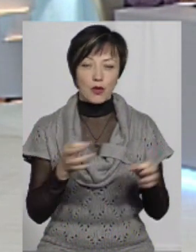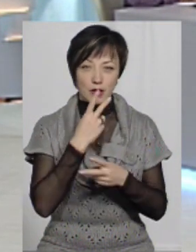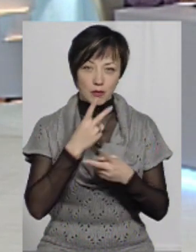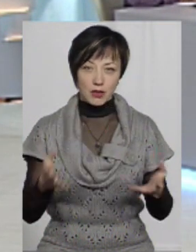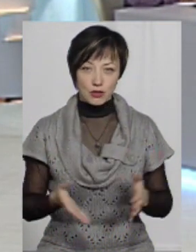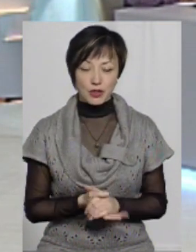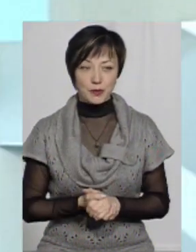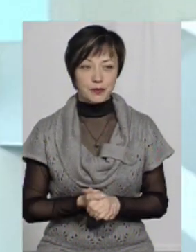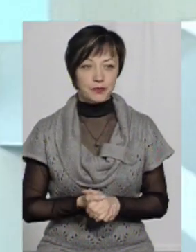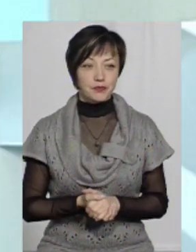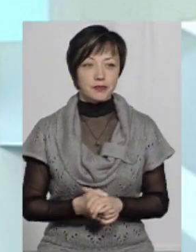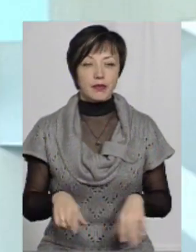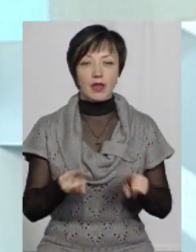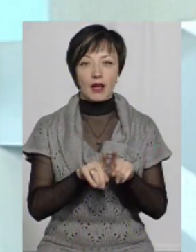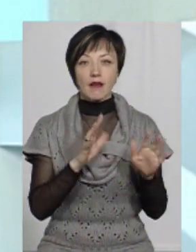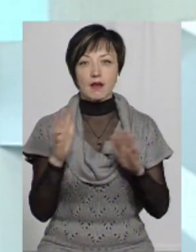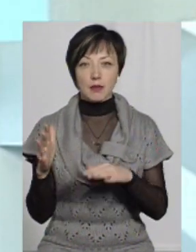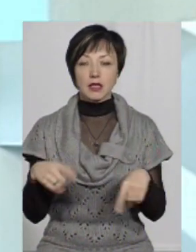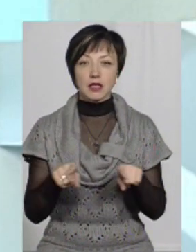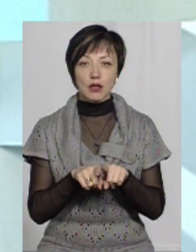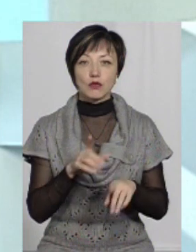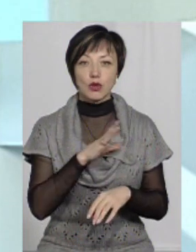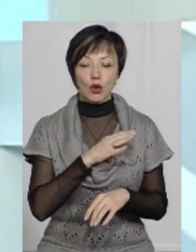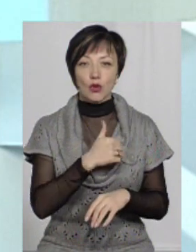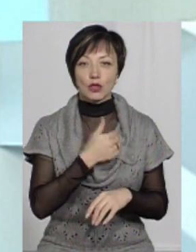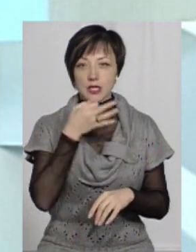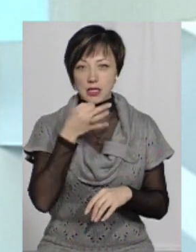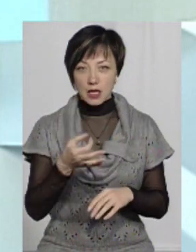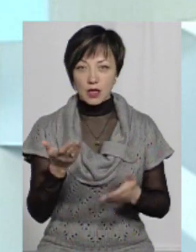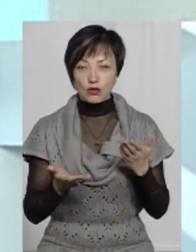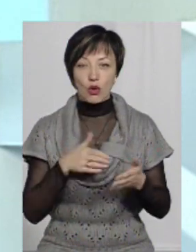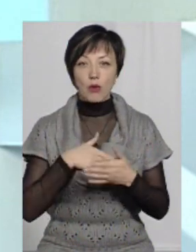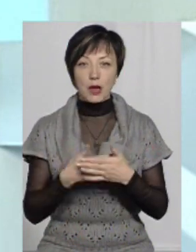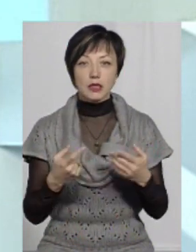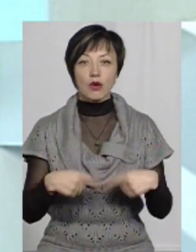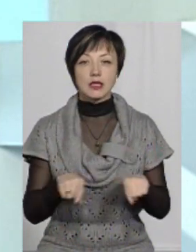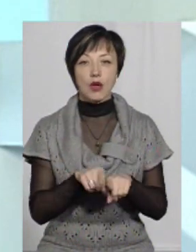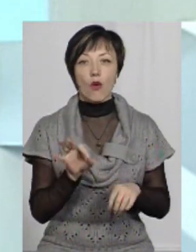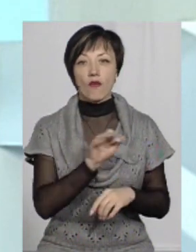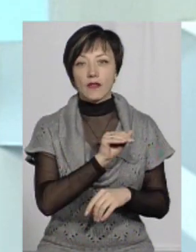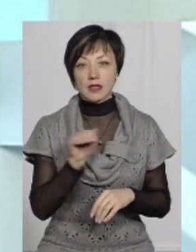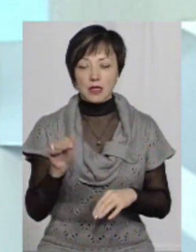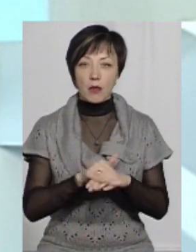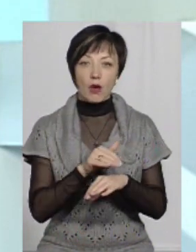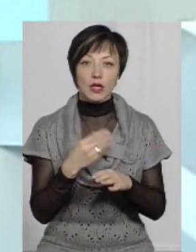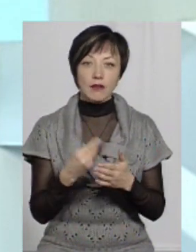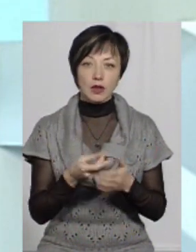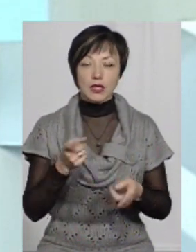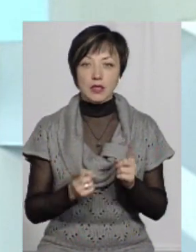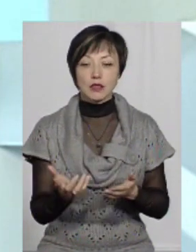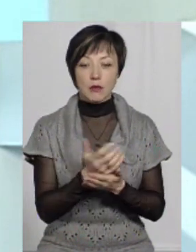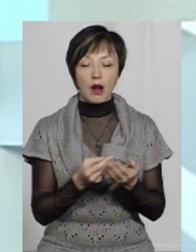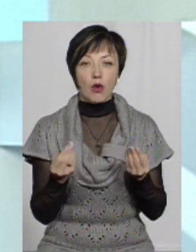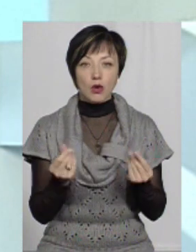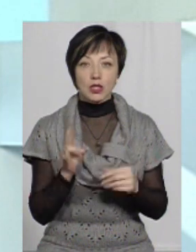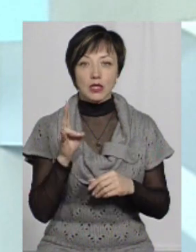ніколи не бачили. Тобто такі випадки теж були. І хочу сказати, що якщо громадська організація офіційно чи благодійний фонд дійсно